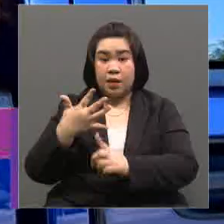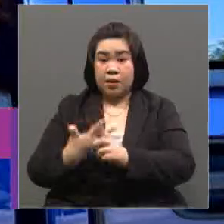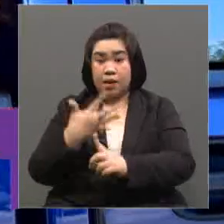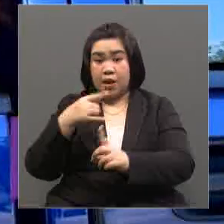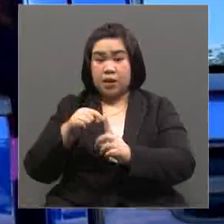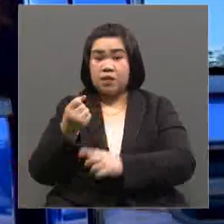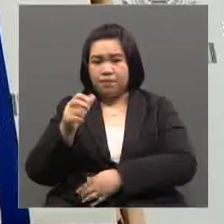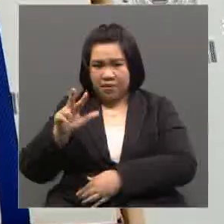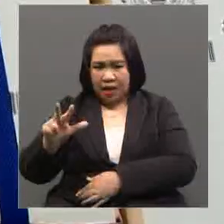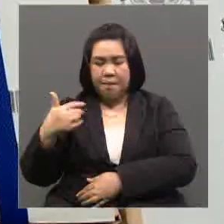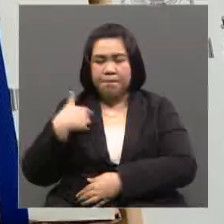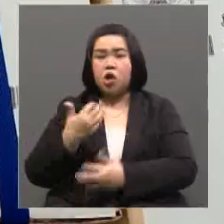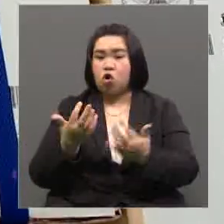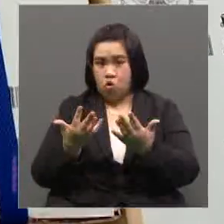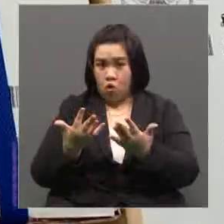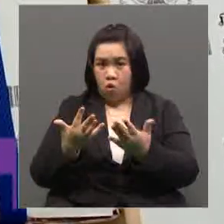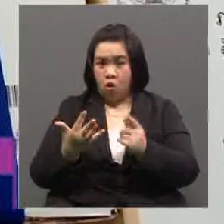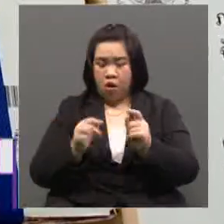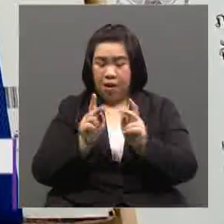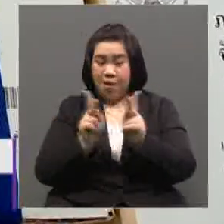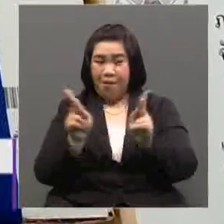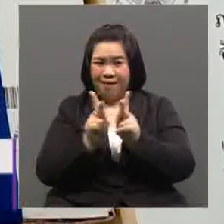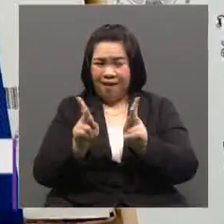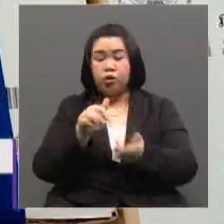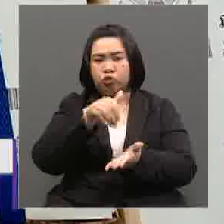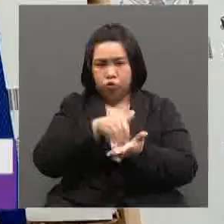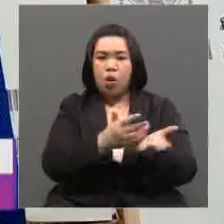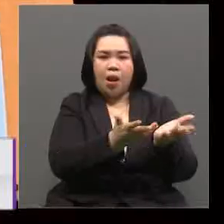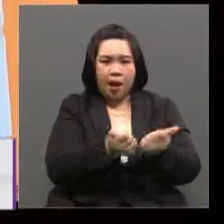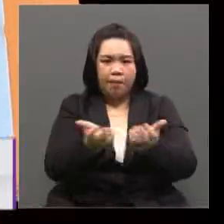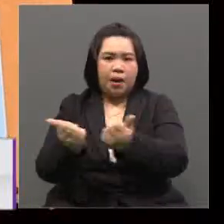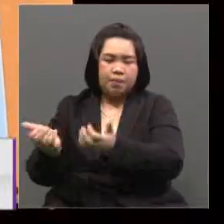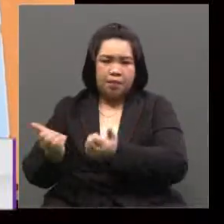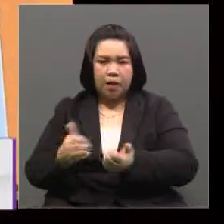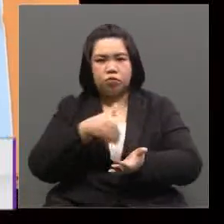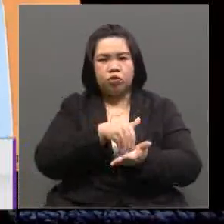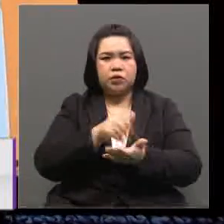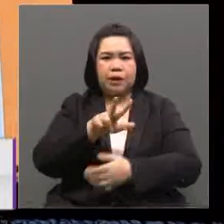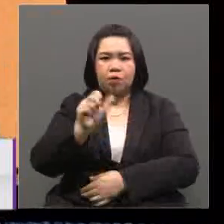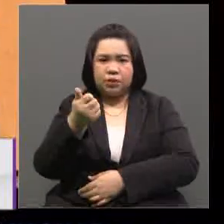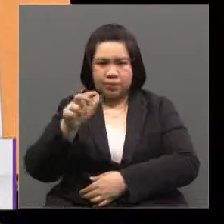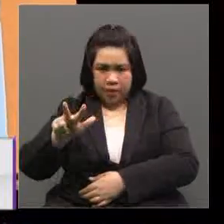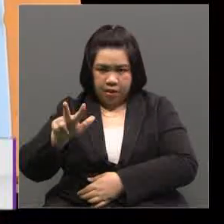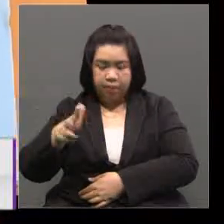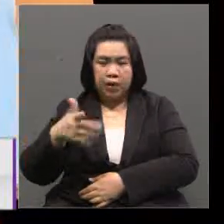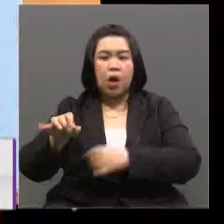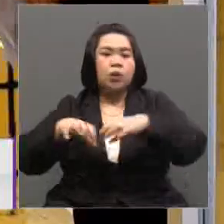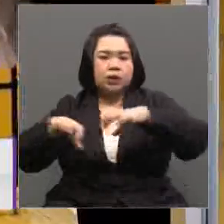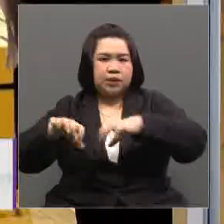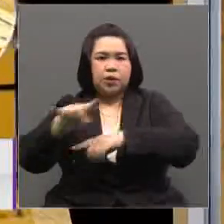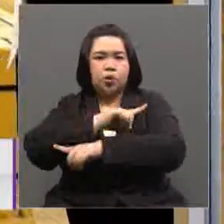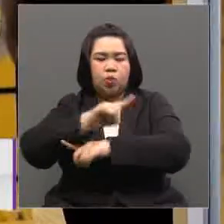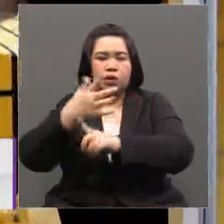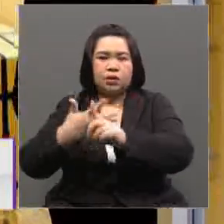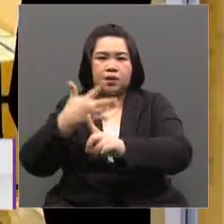จะแจกจ่ายบัตรเลือกตั้งให้กับคณะกรรมการประจำหน่วยเลือกตั้งทั้ง 313หน่วยเพื่อนำไปจัดการเลือกตั้งในวันอาทิตย์